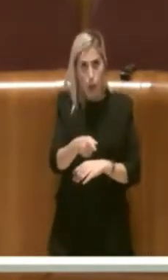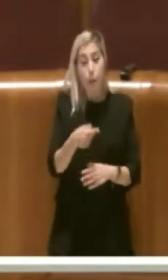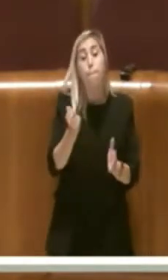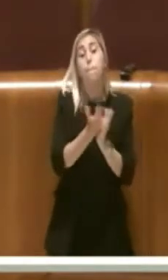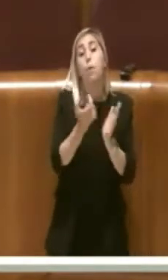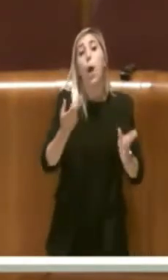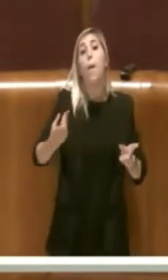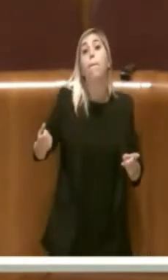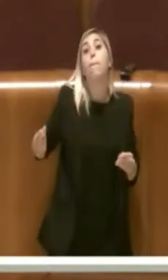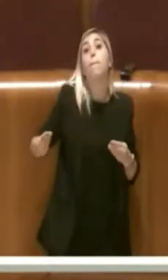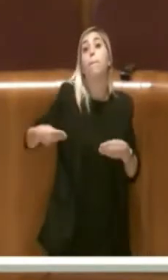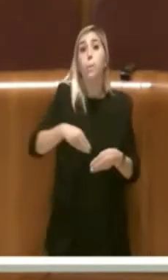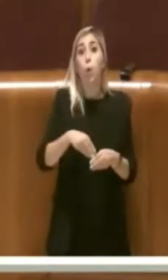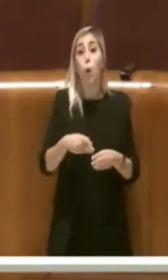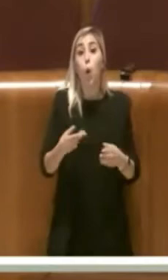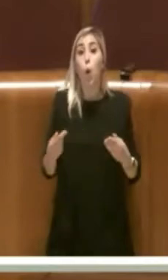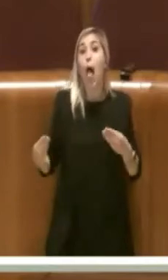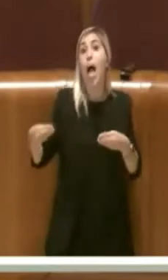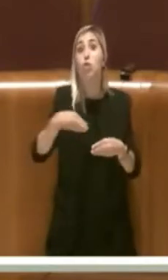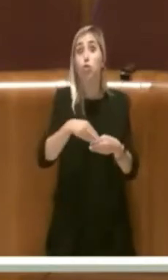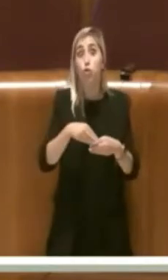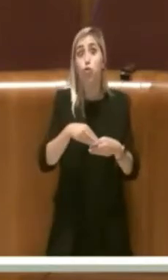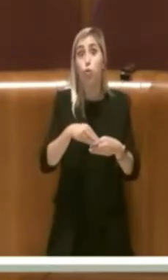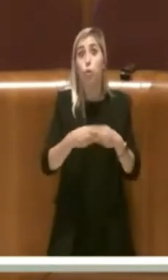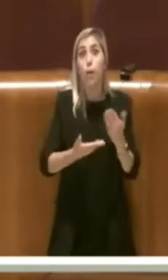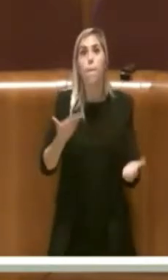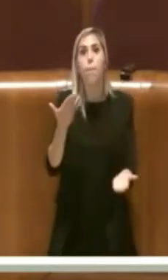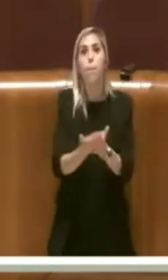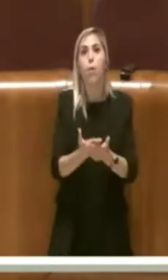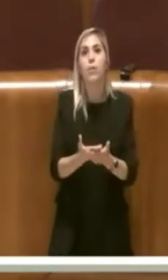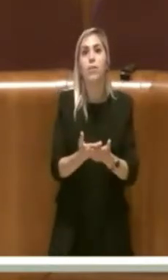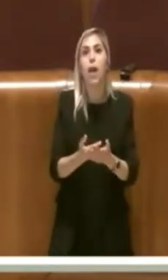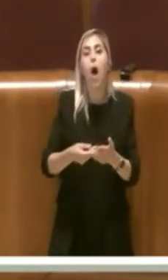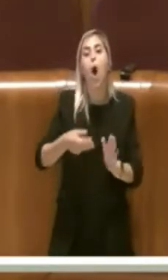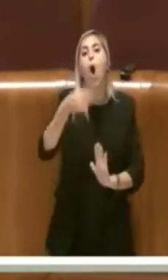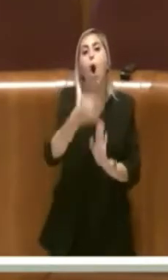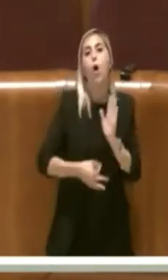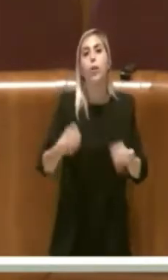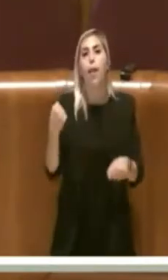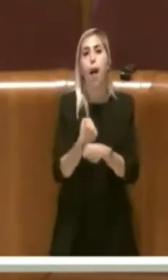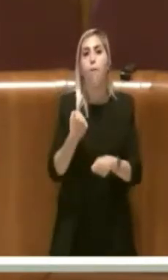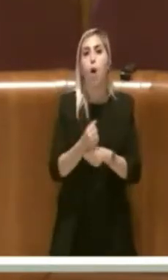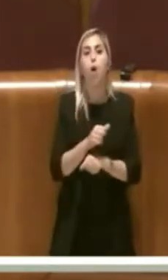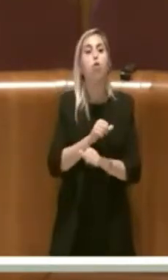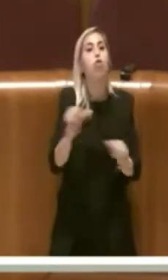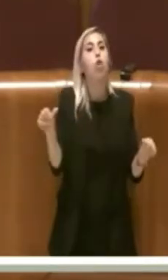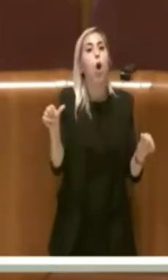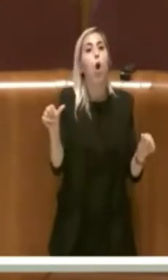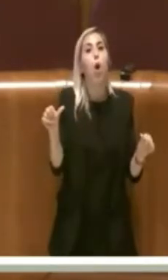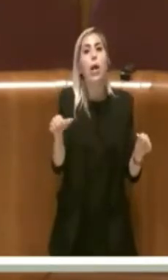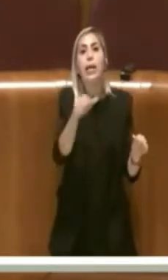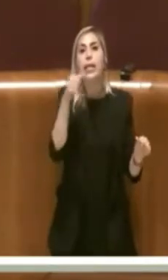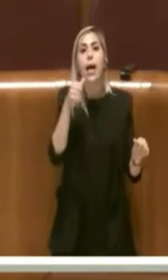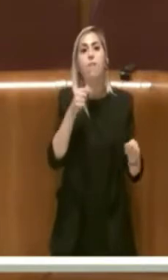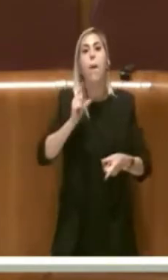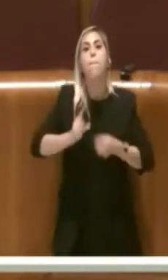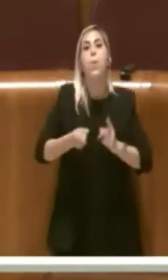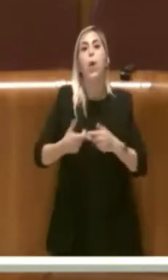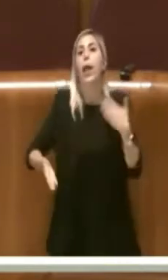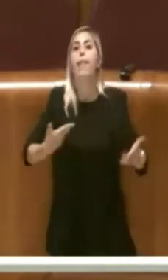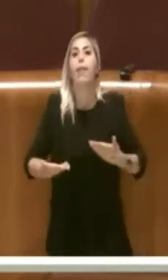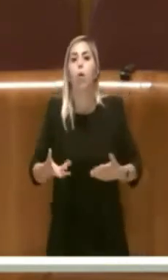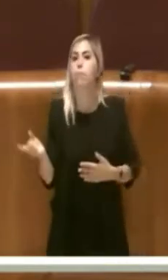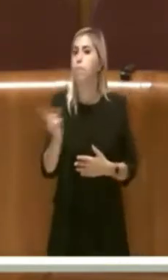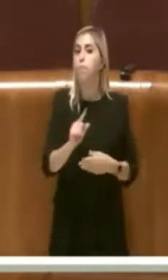ad esempio, l'inserimento delle proposte all'ordine dei lavori non avverrà più sulla base di una necessità puramente politica, ma